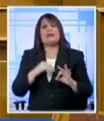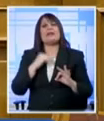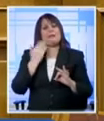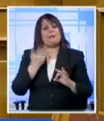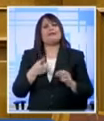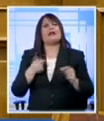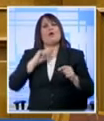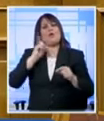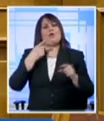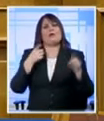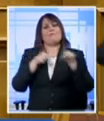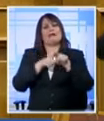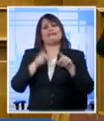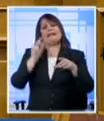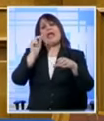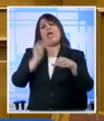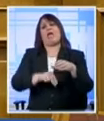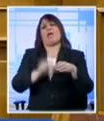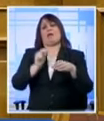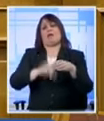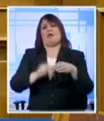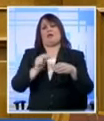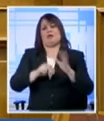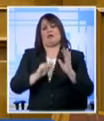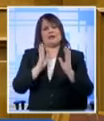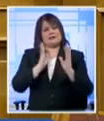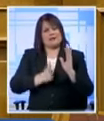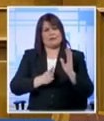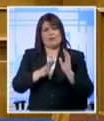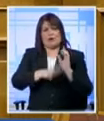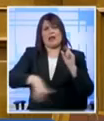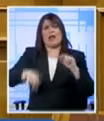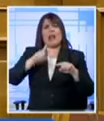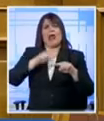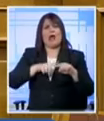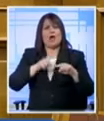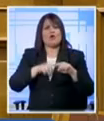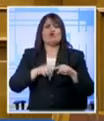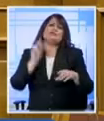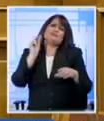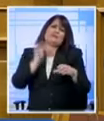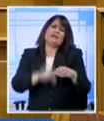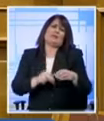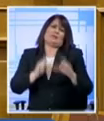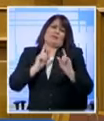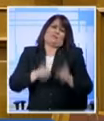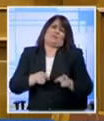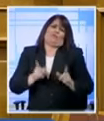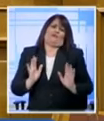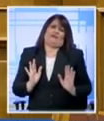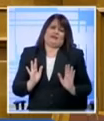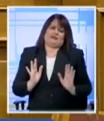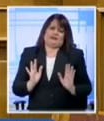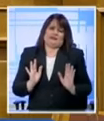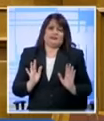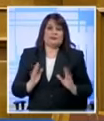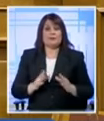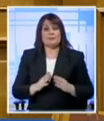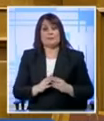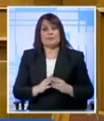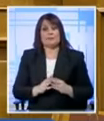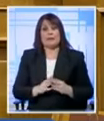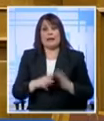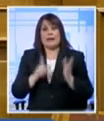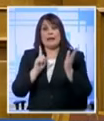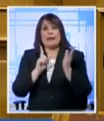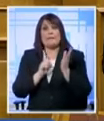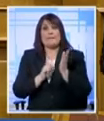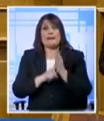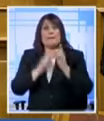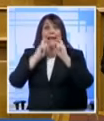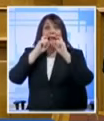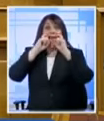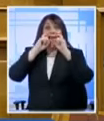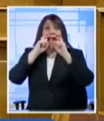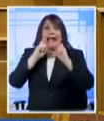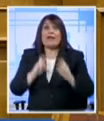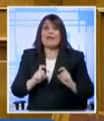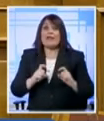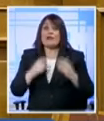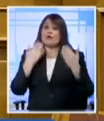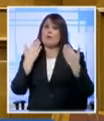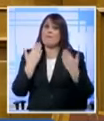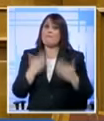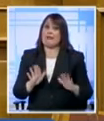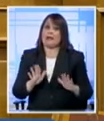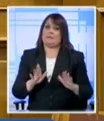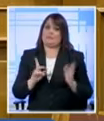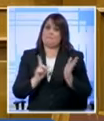σε εκλογές. Να μπορεί ο ελληνικός λαός να εκφραστεί, αλλά να έχουμε κάνει το καθήκον μας, κύριοι